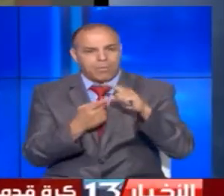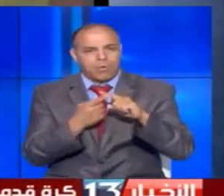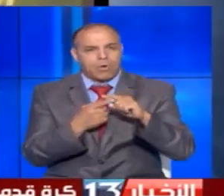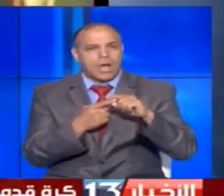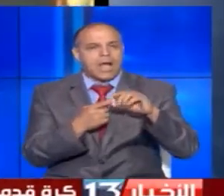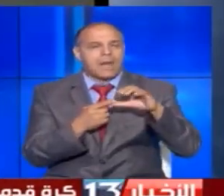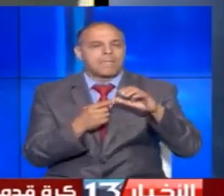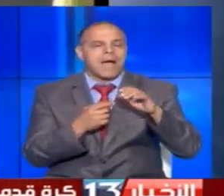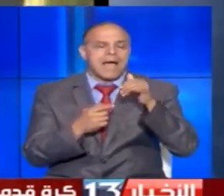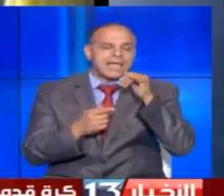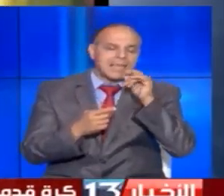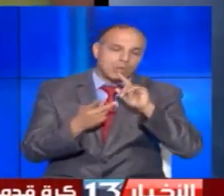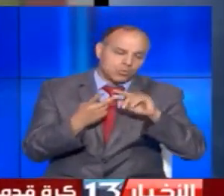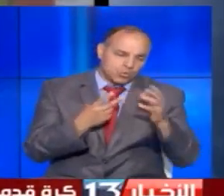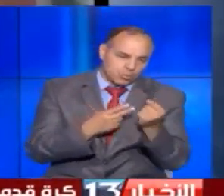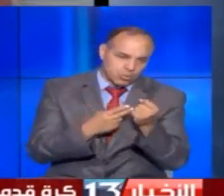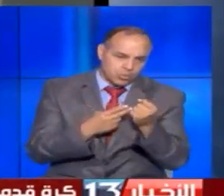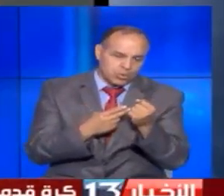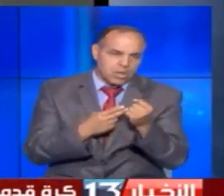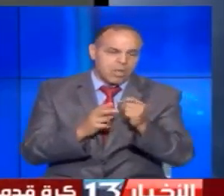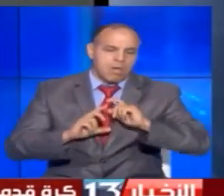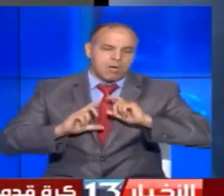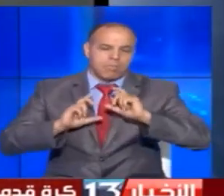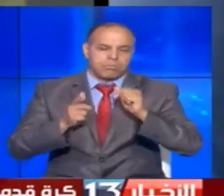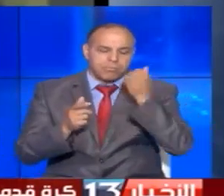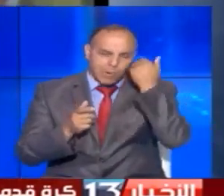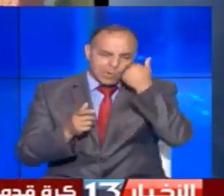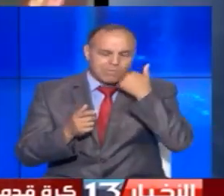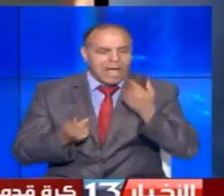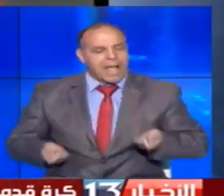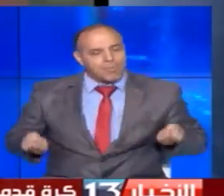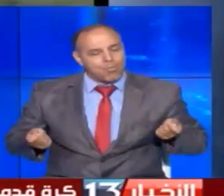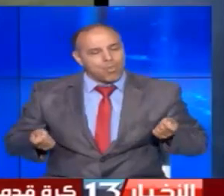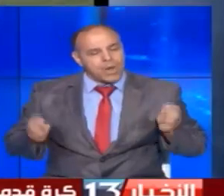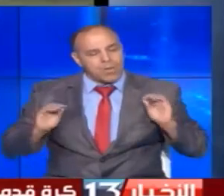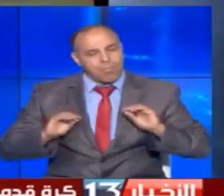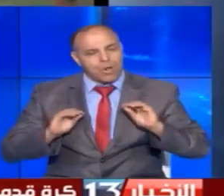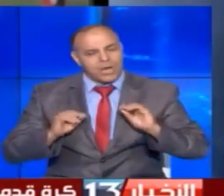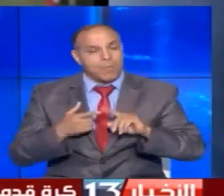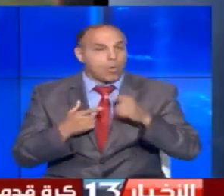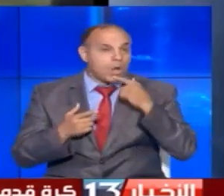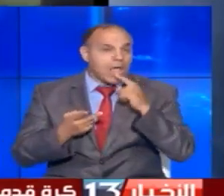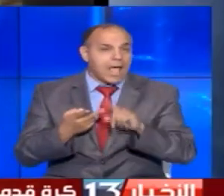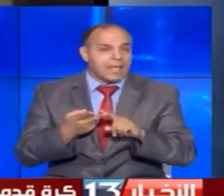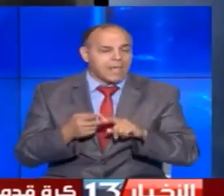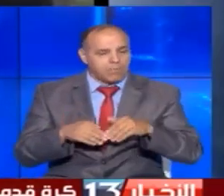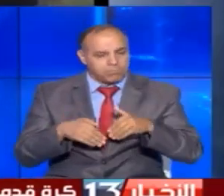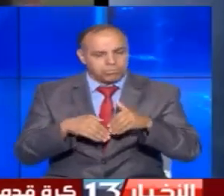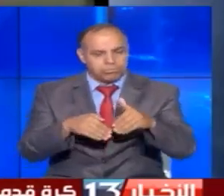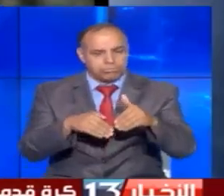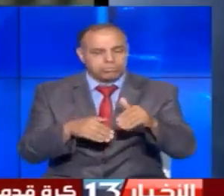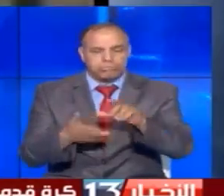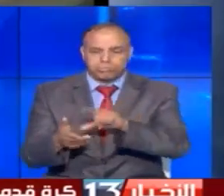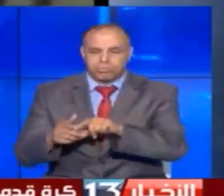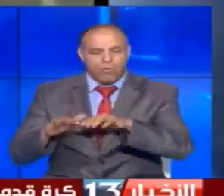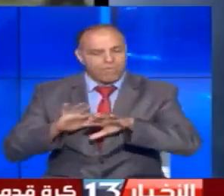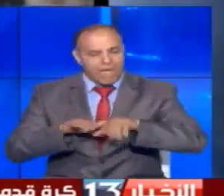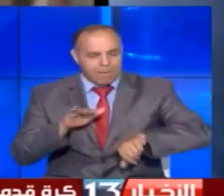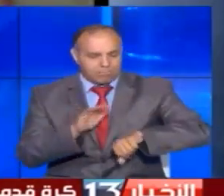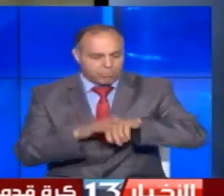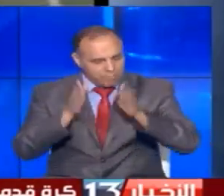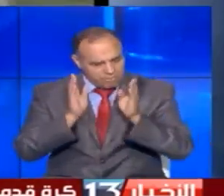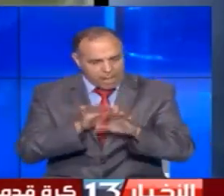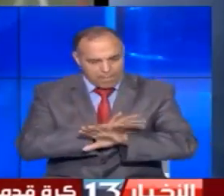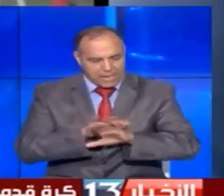اشوف انه سيت نقل الى مجال التدريب مضيفا ان مسيرته في الملاعب انتهت رسميا